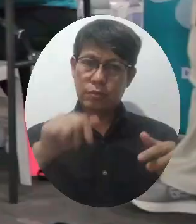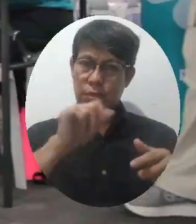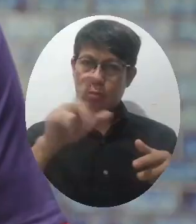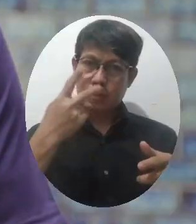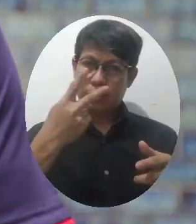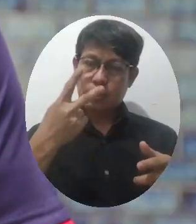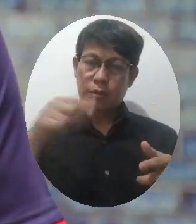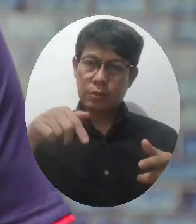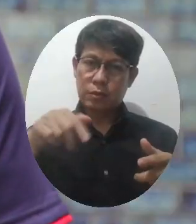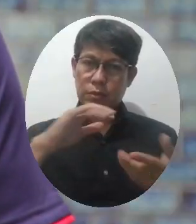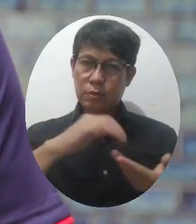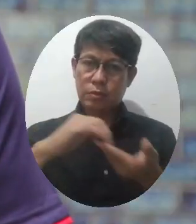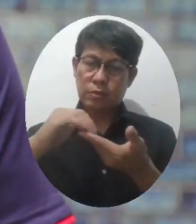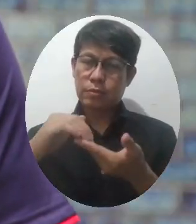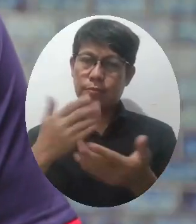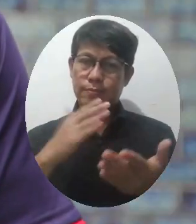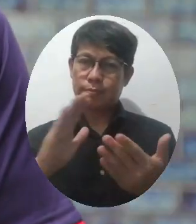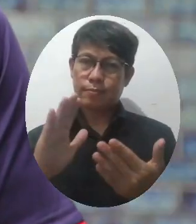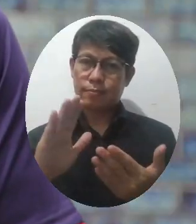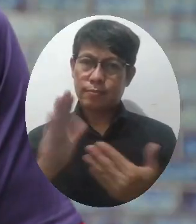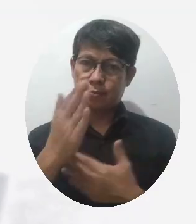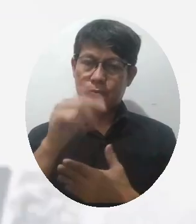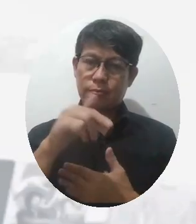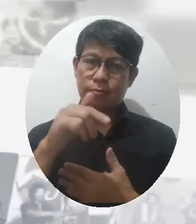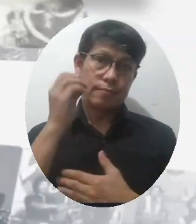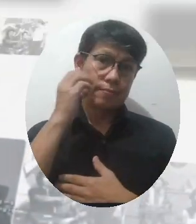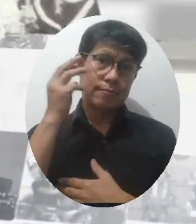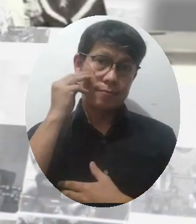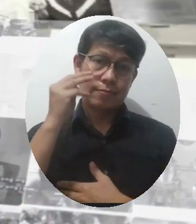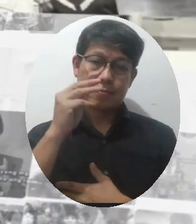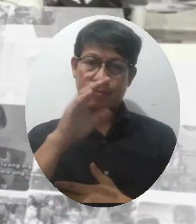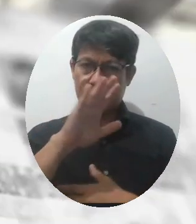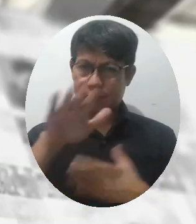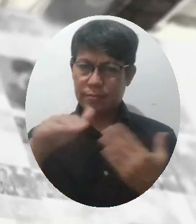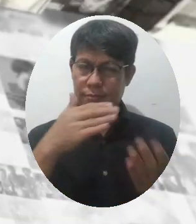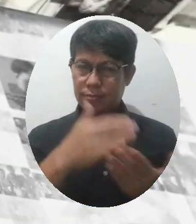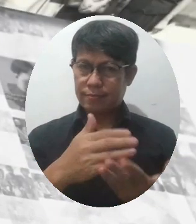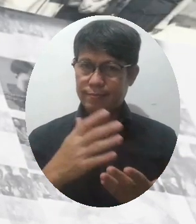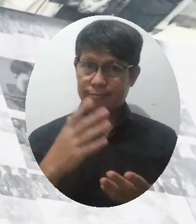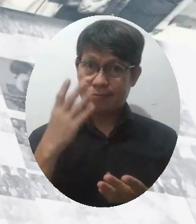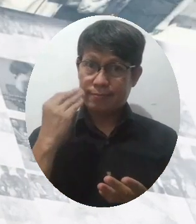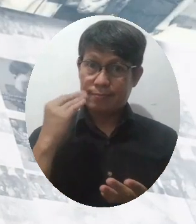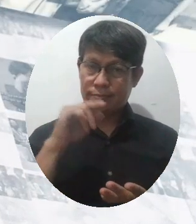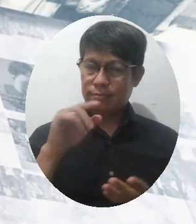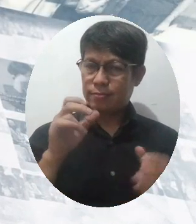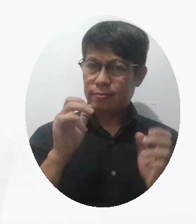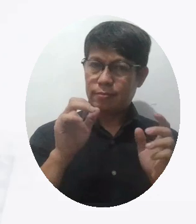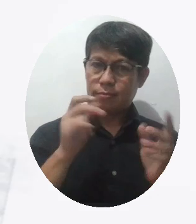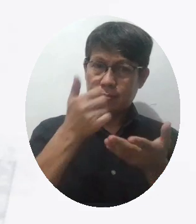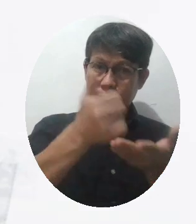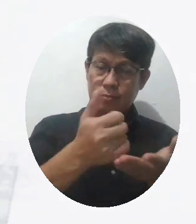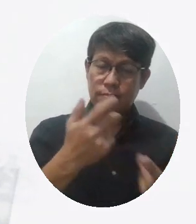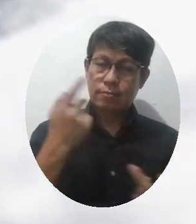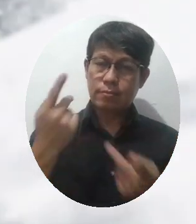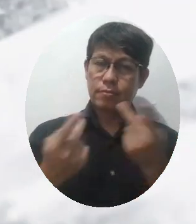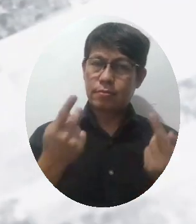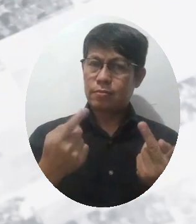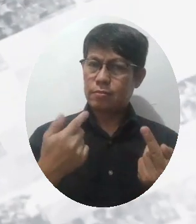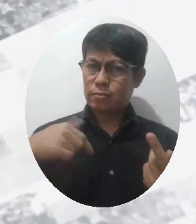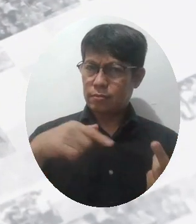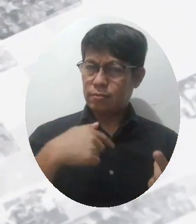ko. Magandang umaga po, ito po si Orly Mercado. Lahat tayo'y nagkakaroon ng pagkakataon na makatulong sa